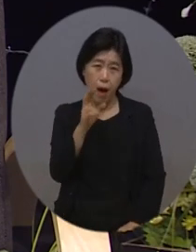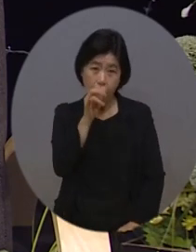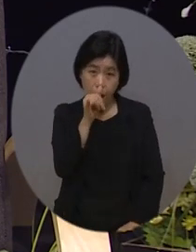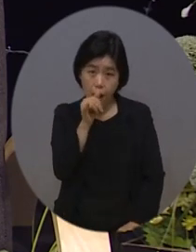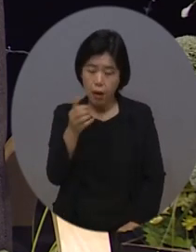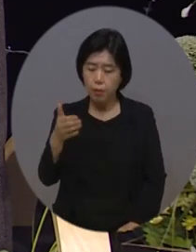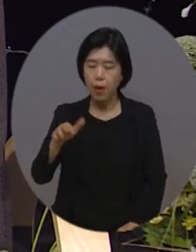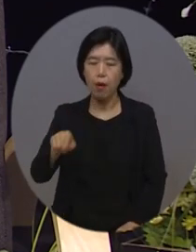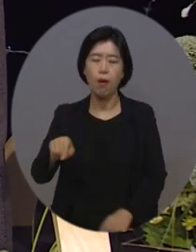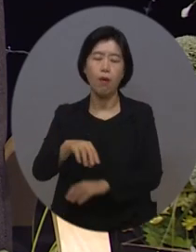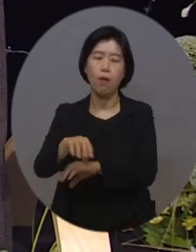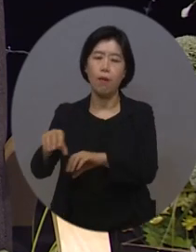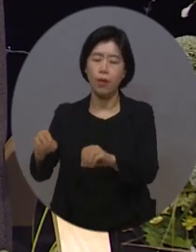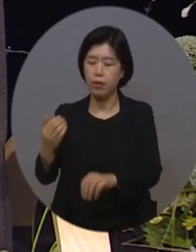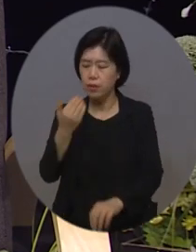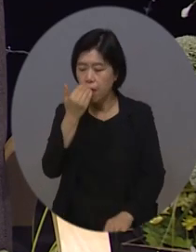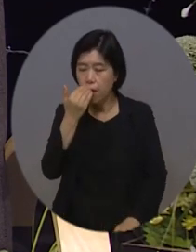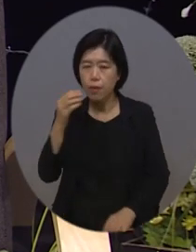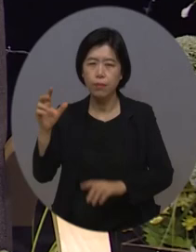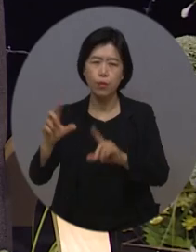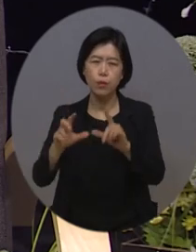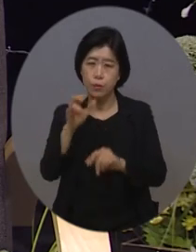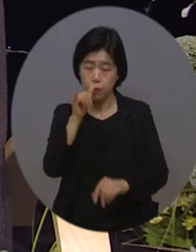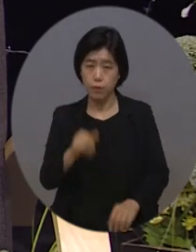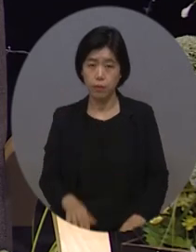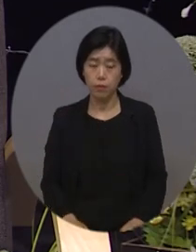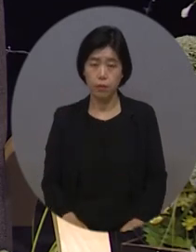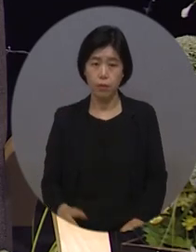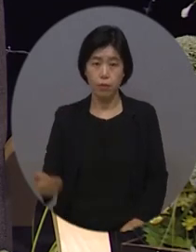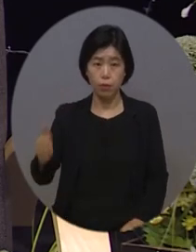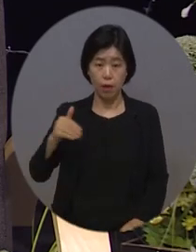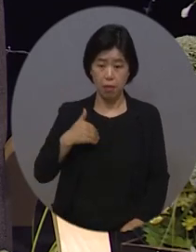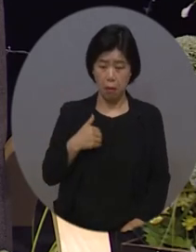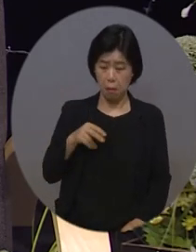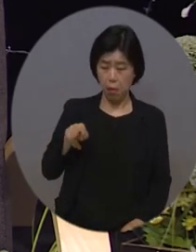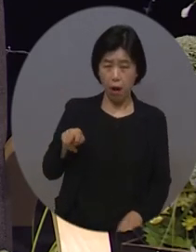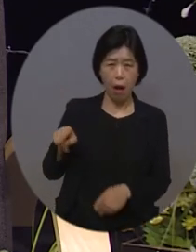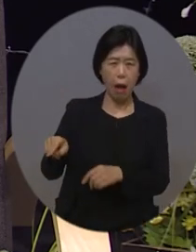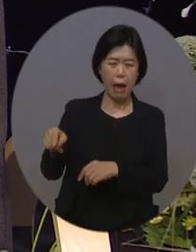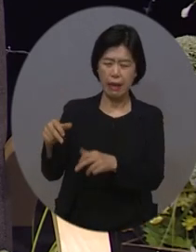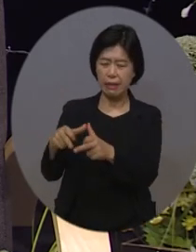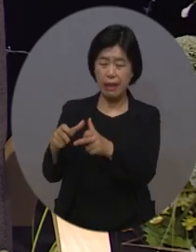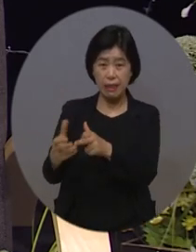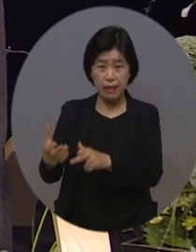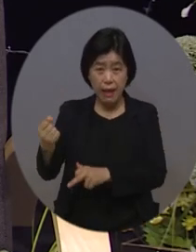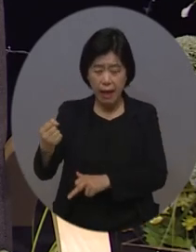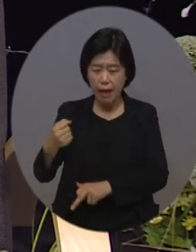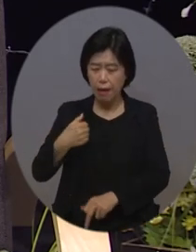그런데 나는 장애라는 단어로 그들을 홀대하고 외면해 왔습니다.